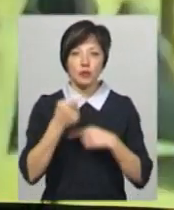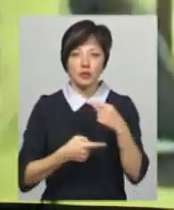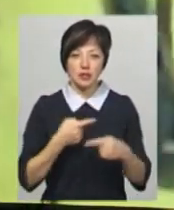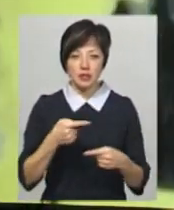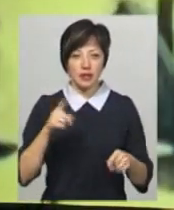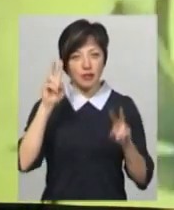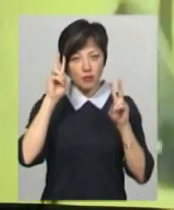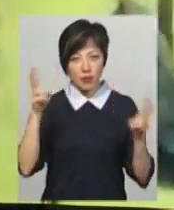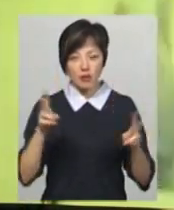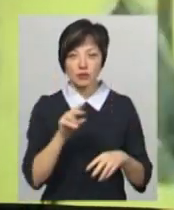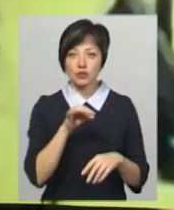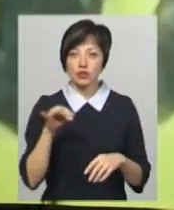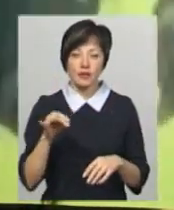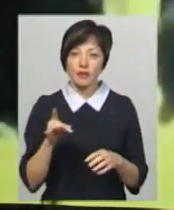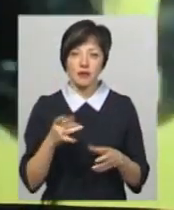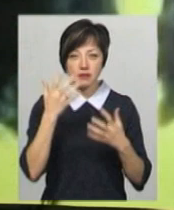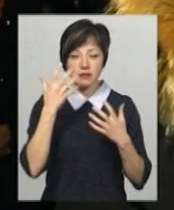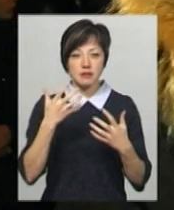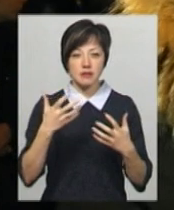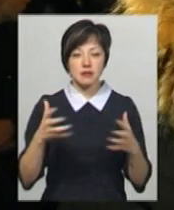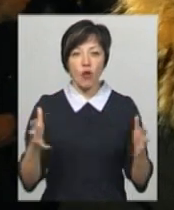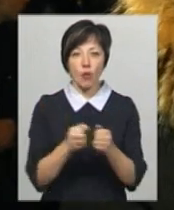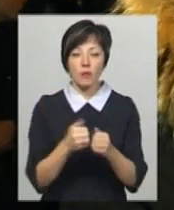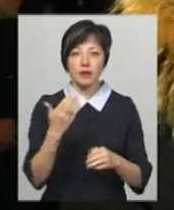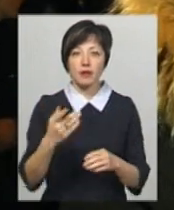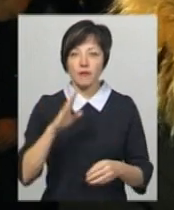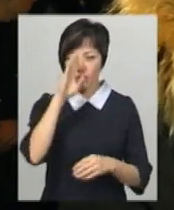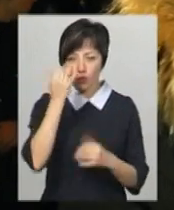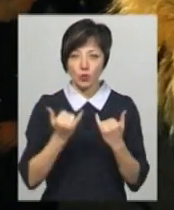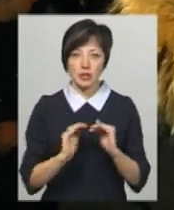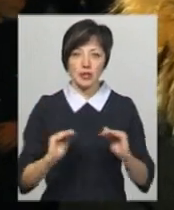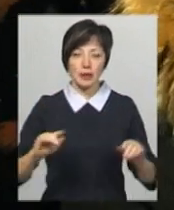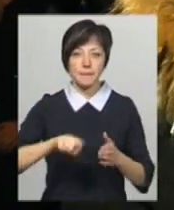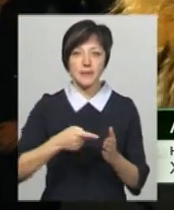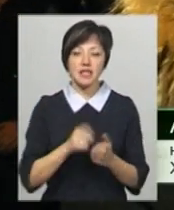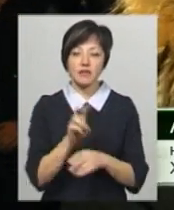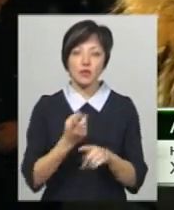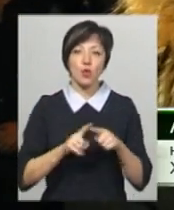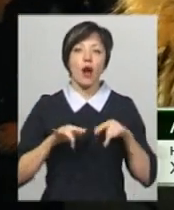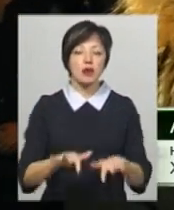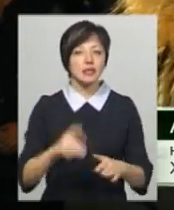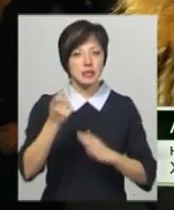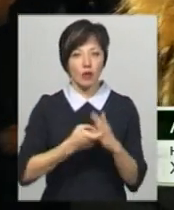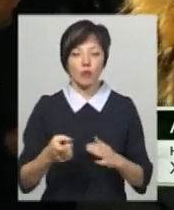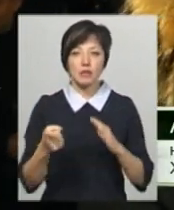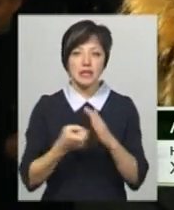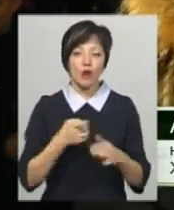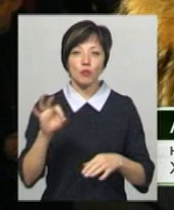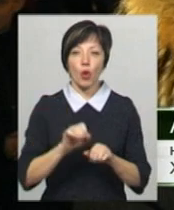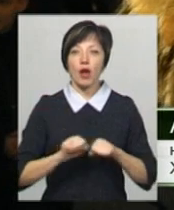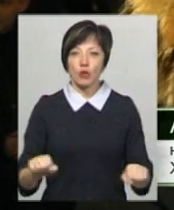непевність, чи ворог не обійде, чи не захопить їхню горстку. Сьогодні школярі міста відвідують цю акцію і дізнаються про героїчний